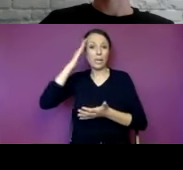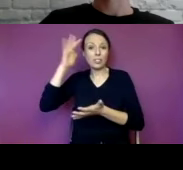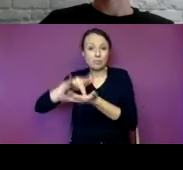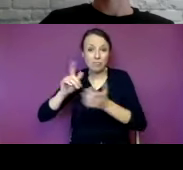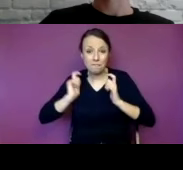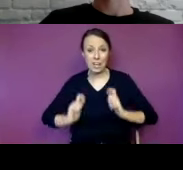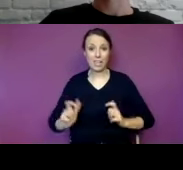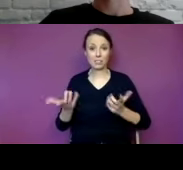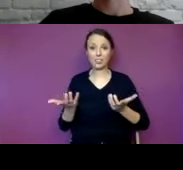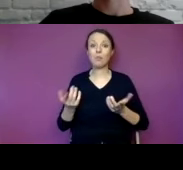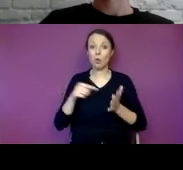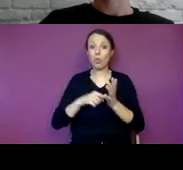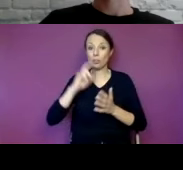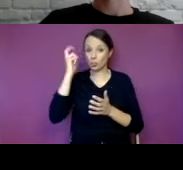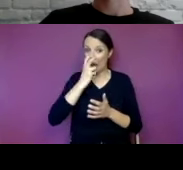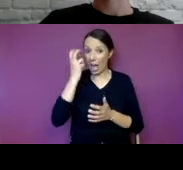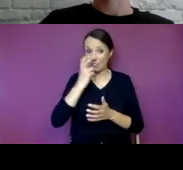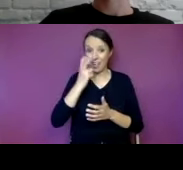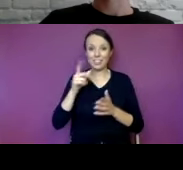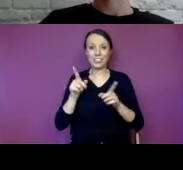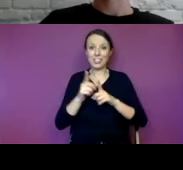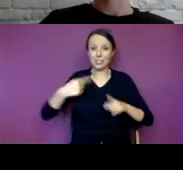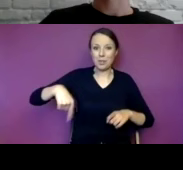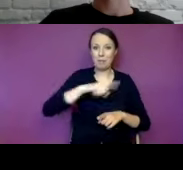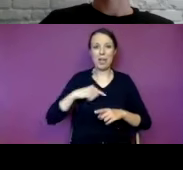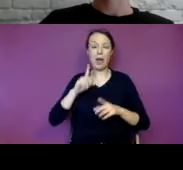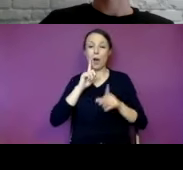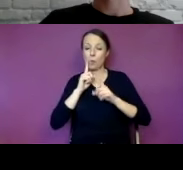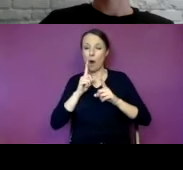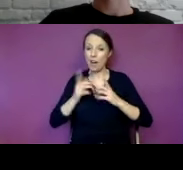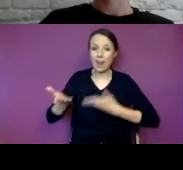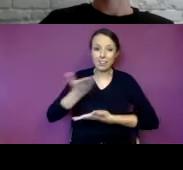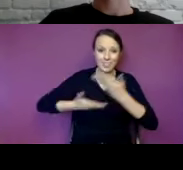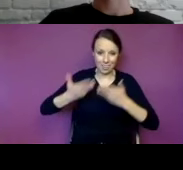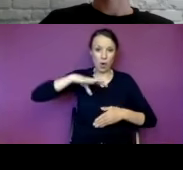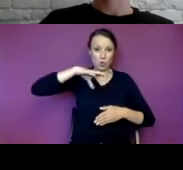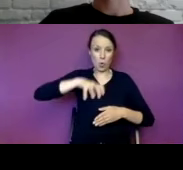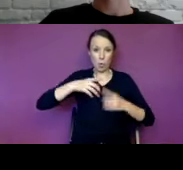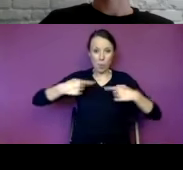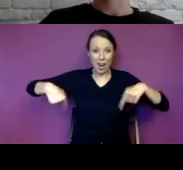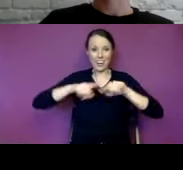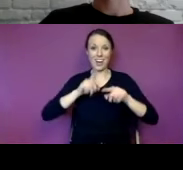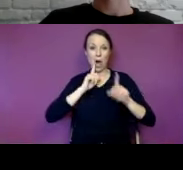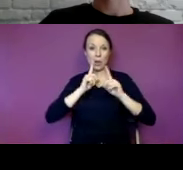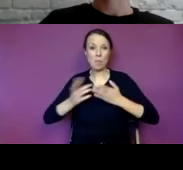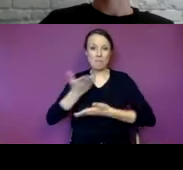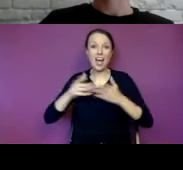ciekawe zdać sobie sprawę, że rozmawiamy o tym jednak też w określonym gronie i w ten sposób też